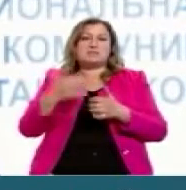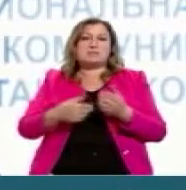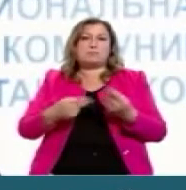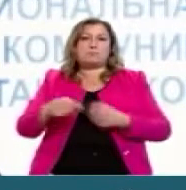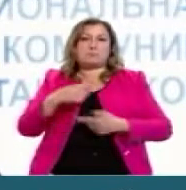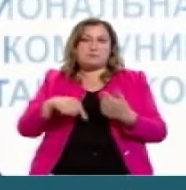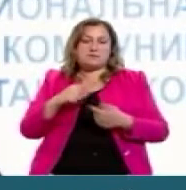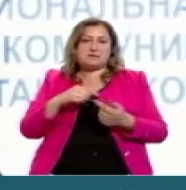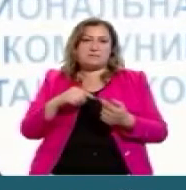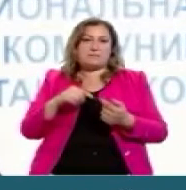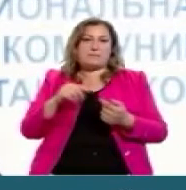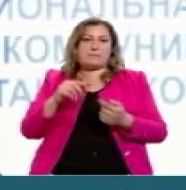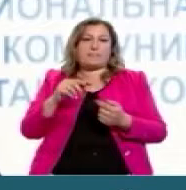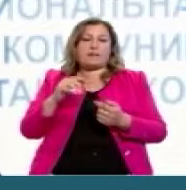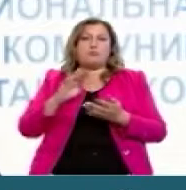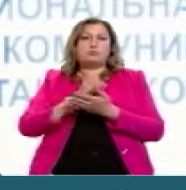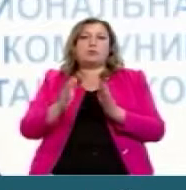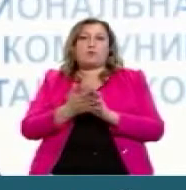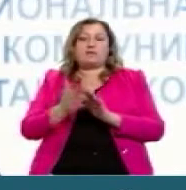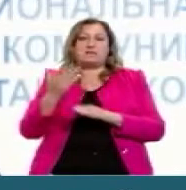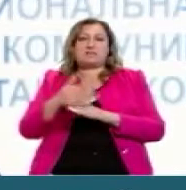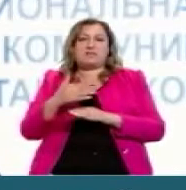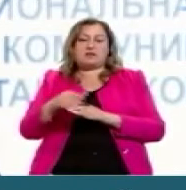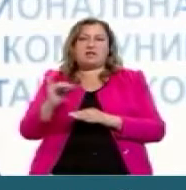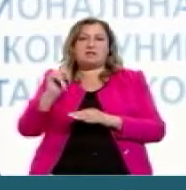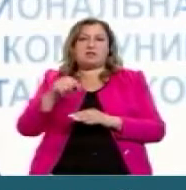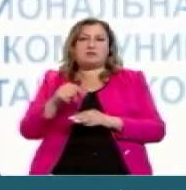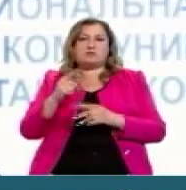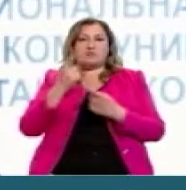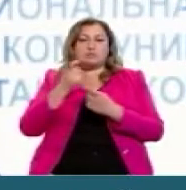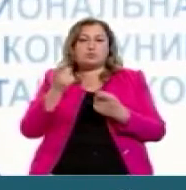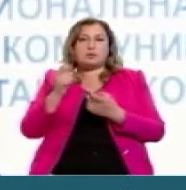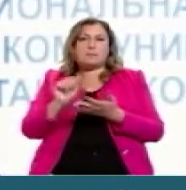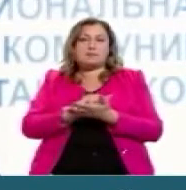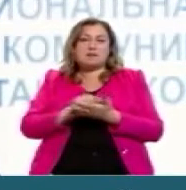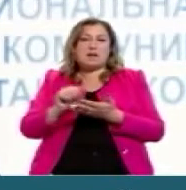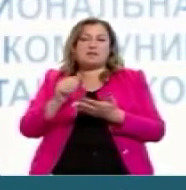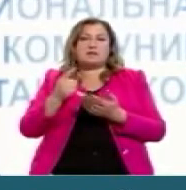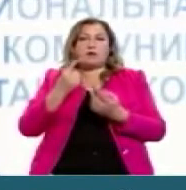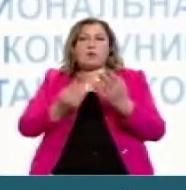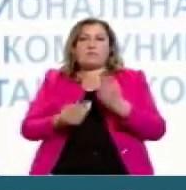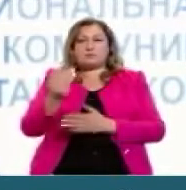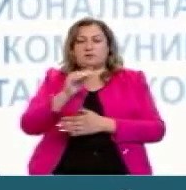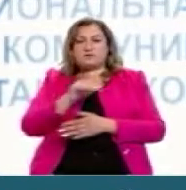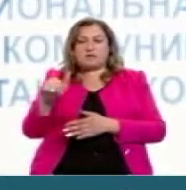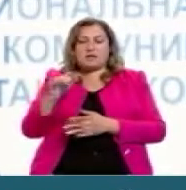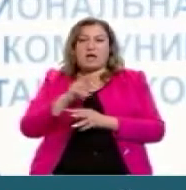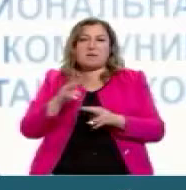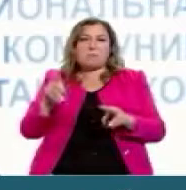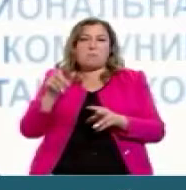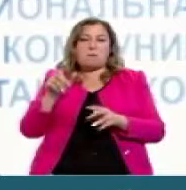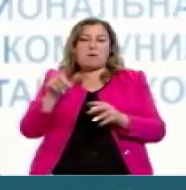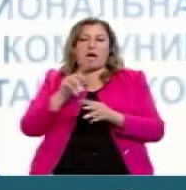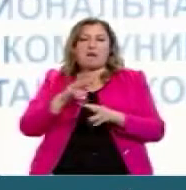предпринимателей касательно условий кредитования, а также информационные материалы размещены на официальном сайте акимата района